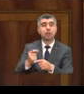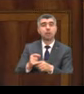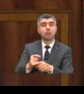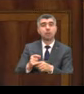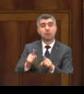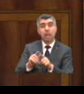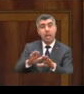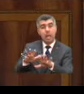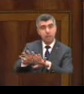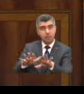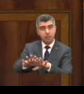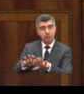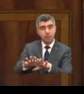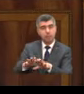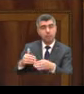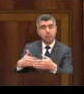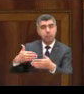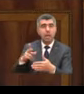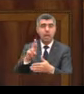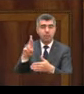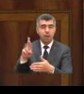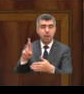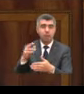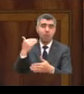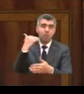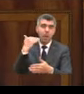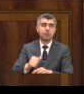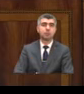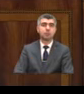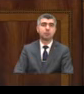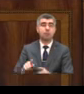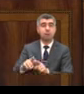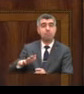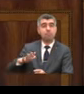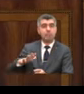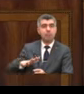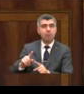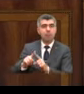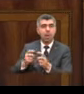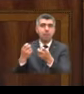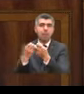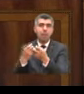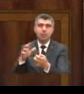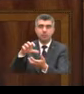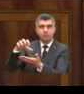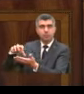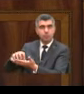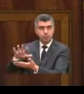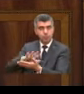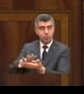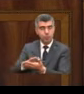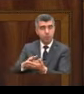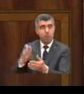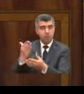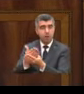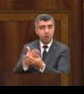مراكش طنجه اكادير، ونستمر في الرباط وفي مكناس. طبعا هذه المدن مدن تجريبيه، وانا اقول بان هذه القضايا الاجتماعيه رجاء